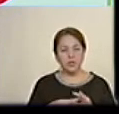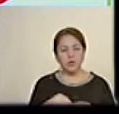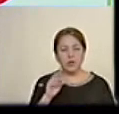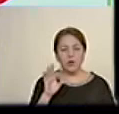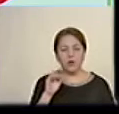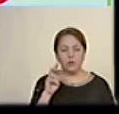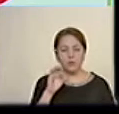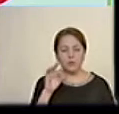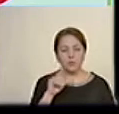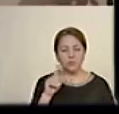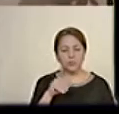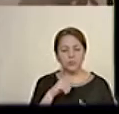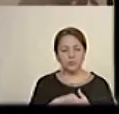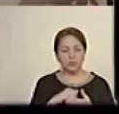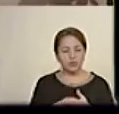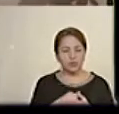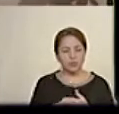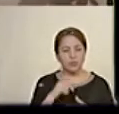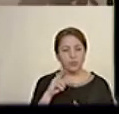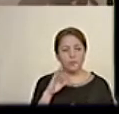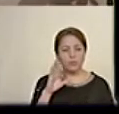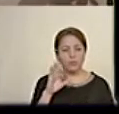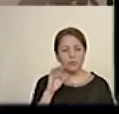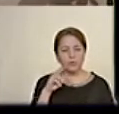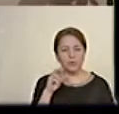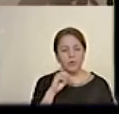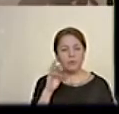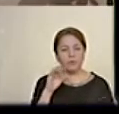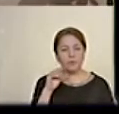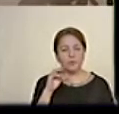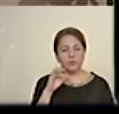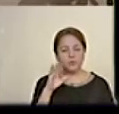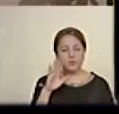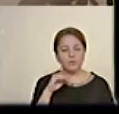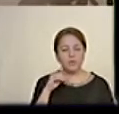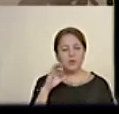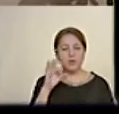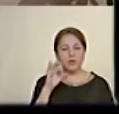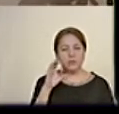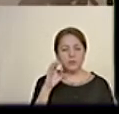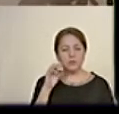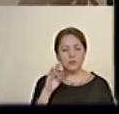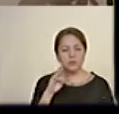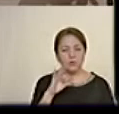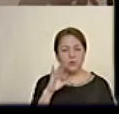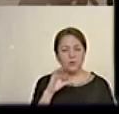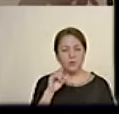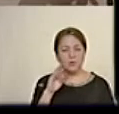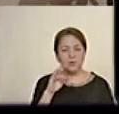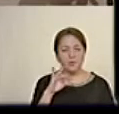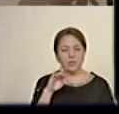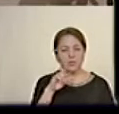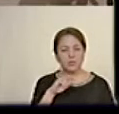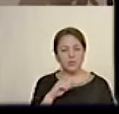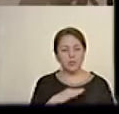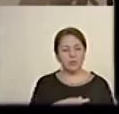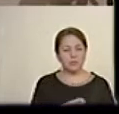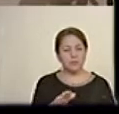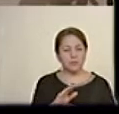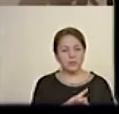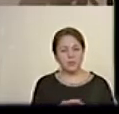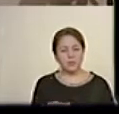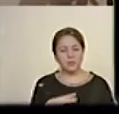обозначает причину, повод, мотив, основание совершения действия и